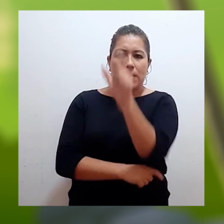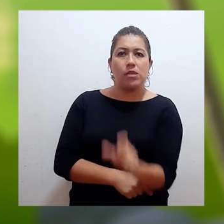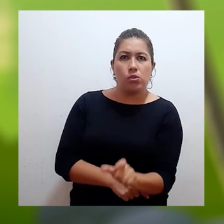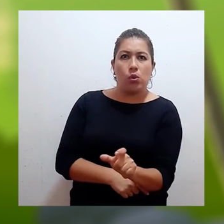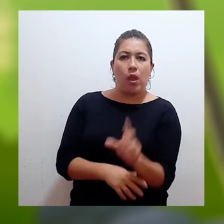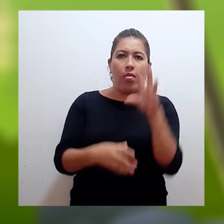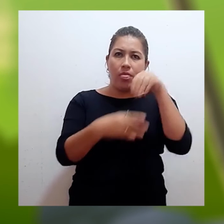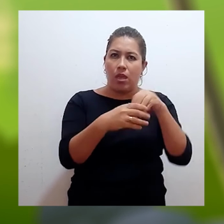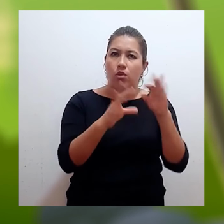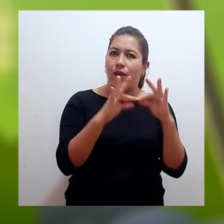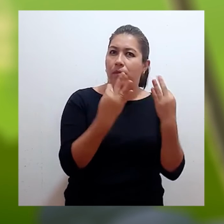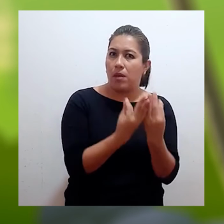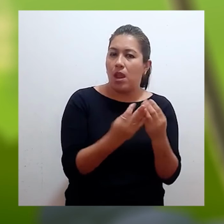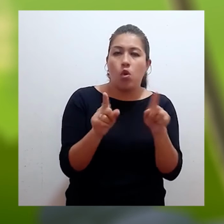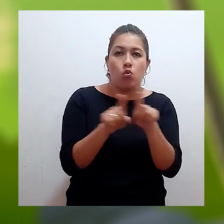kù e gì y dà u ng